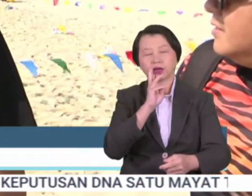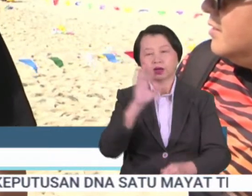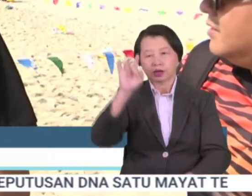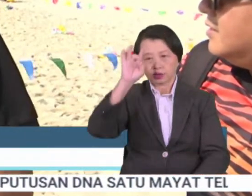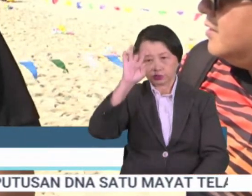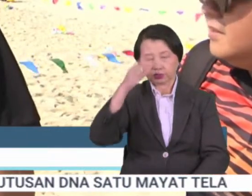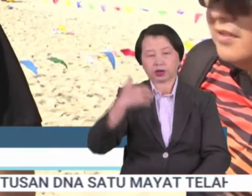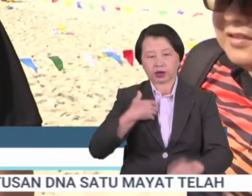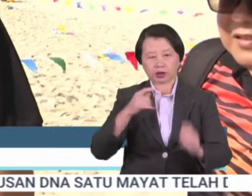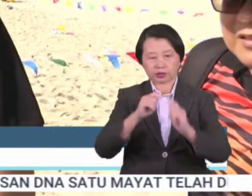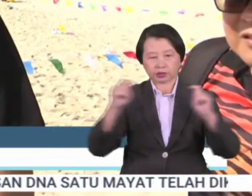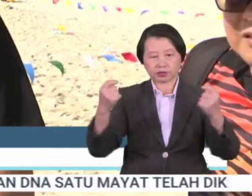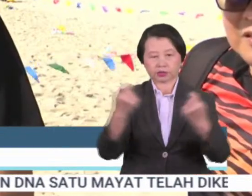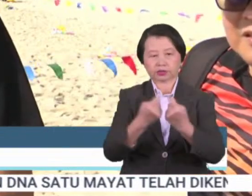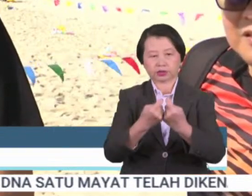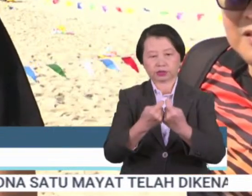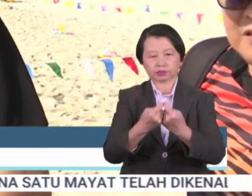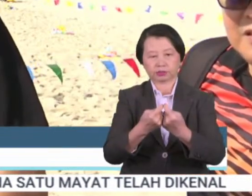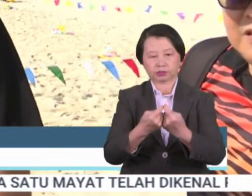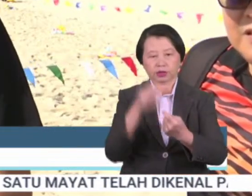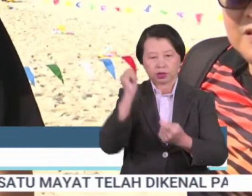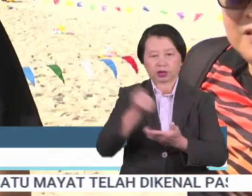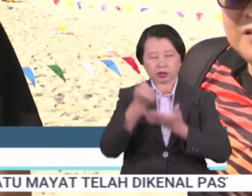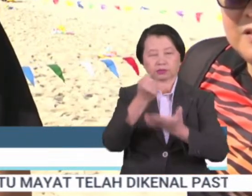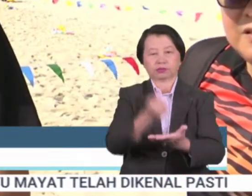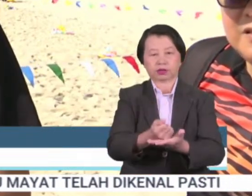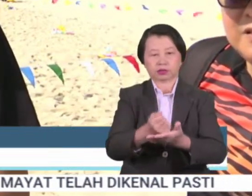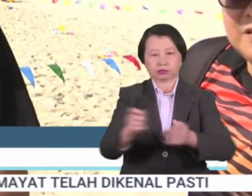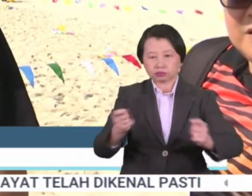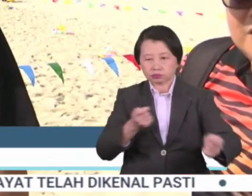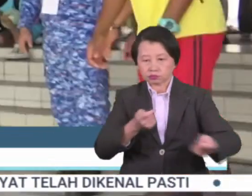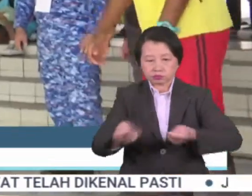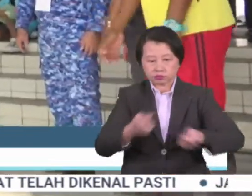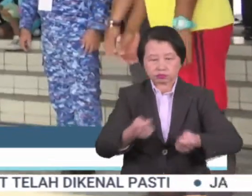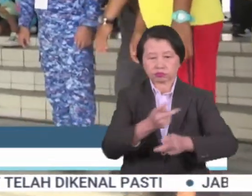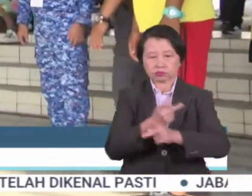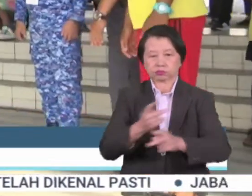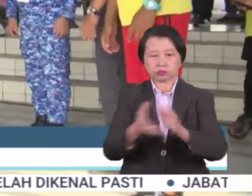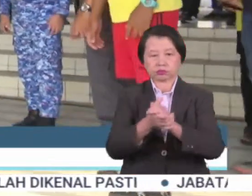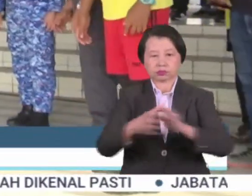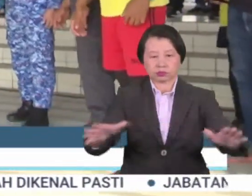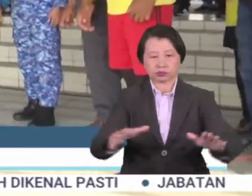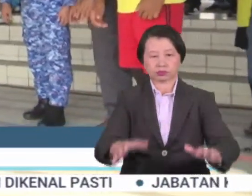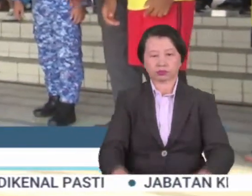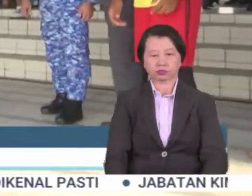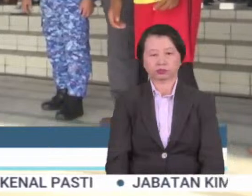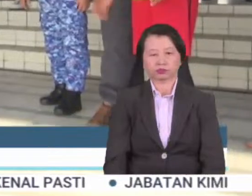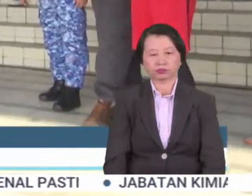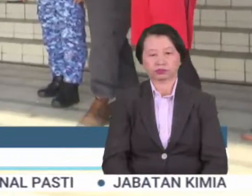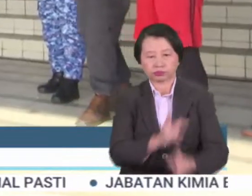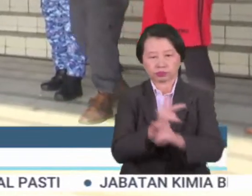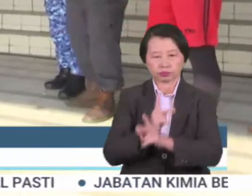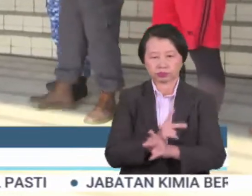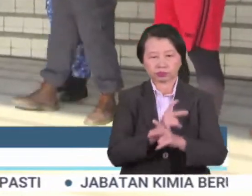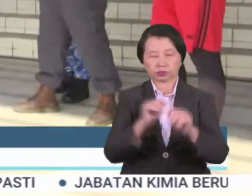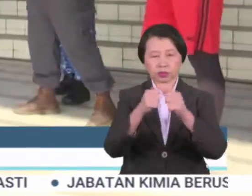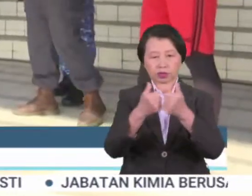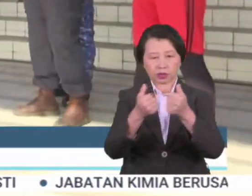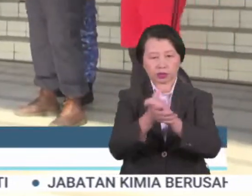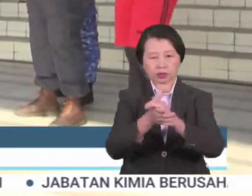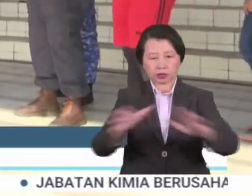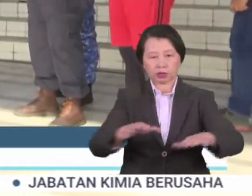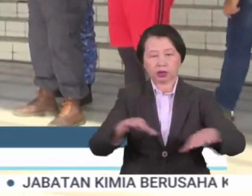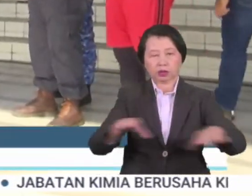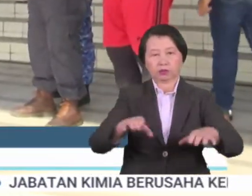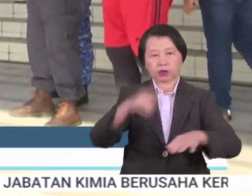kita ada pasukan yang akan membantu dari segi kawalan keselamatan kerjasama dengan agensi keselamatan terut